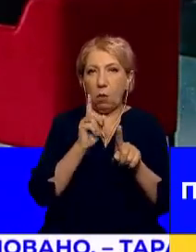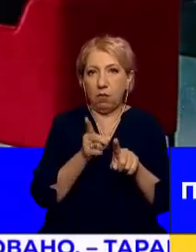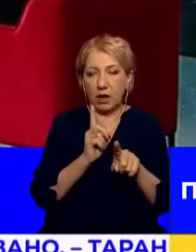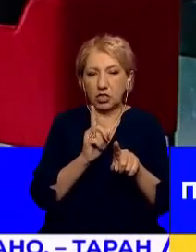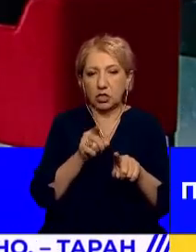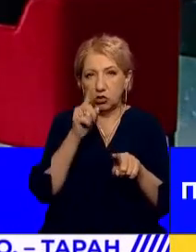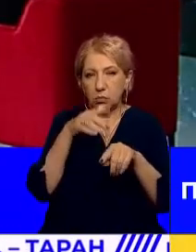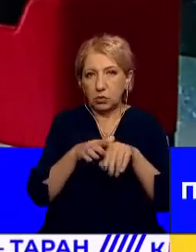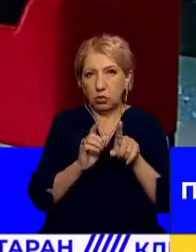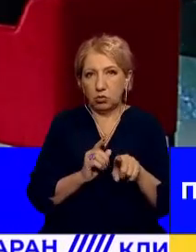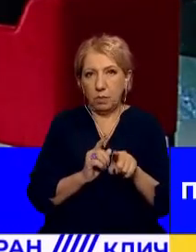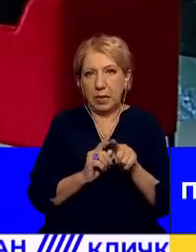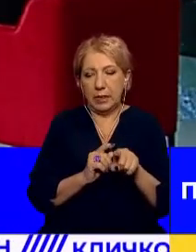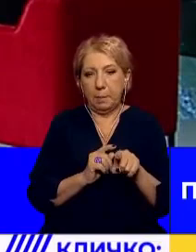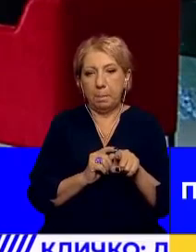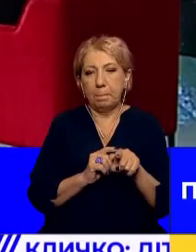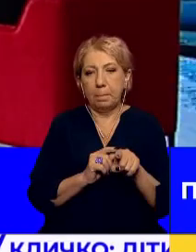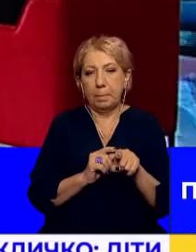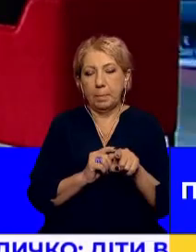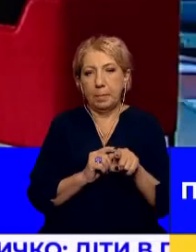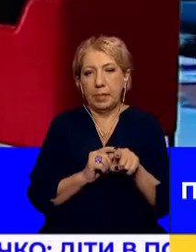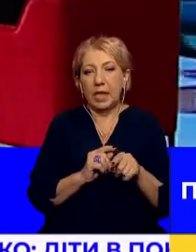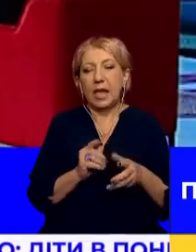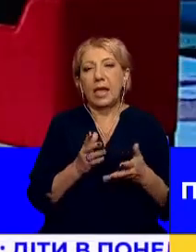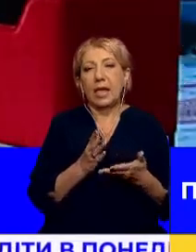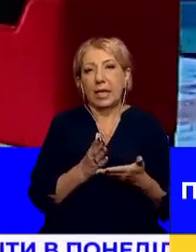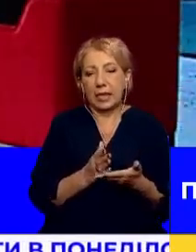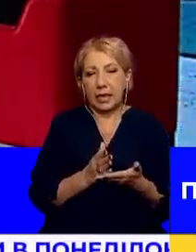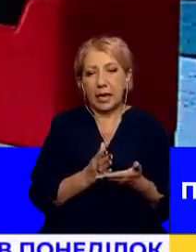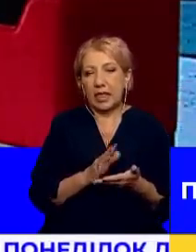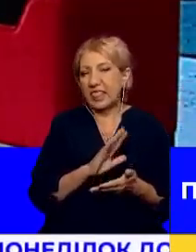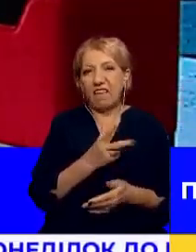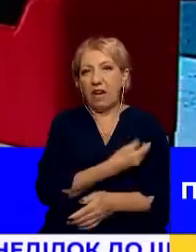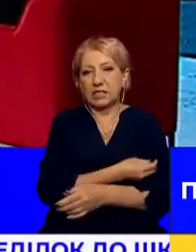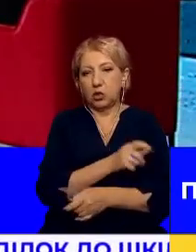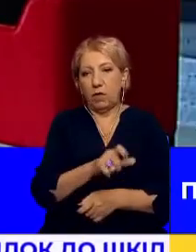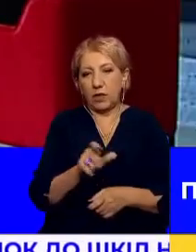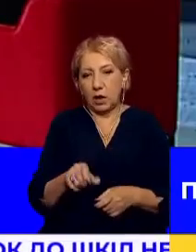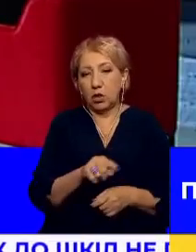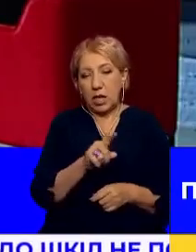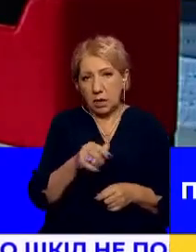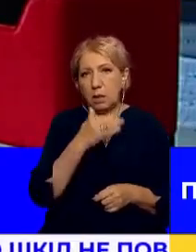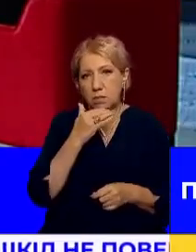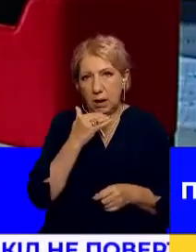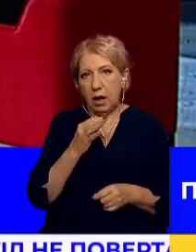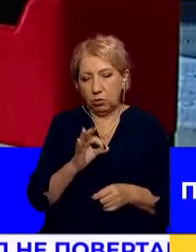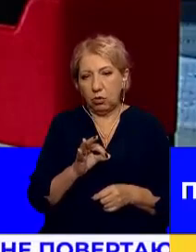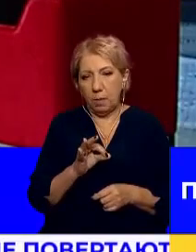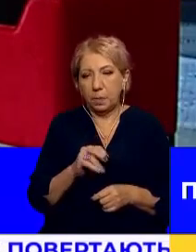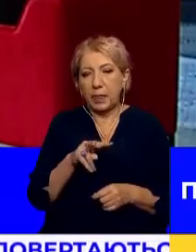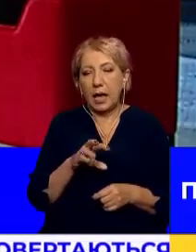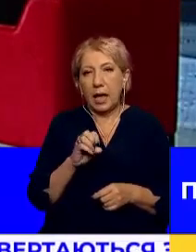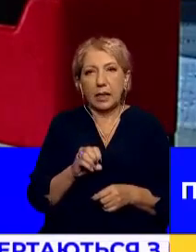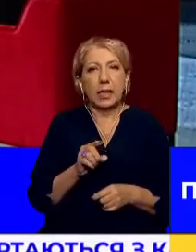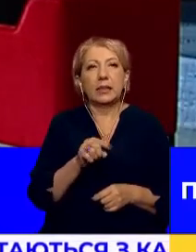щоб ви зрозуміли. Зрозуміло, що є не вакциновані люди, їх велика кількість. Але